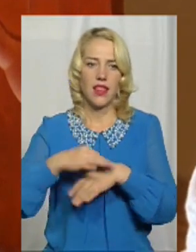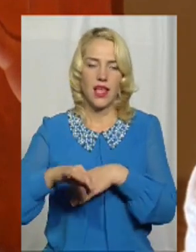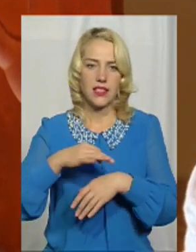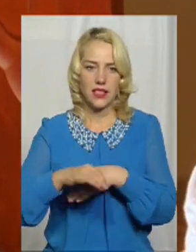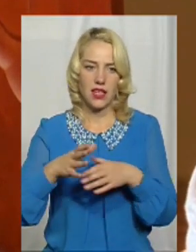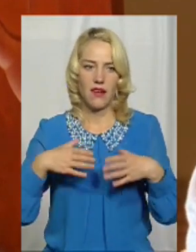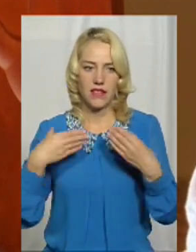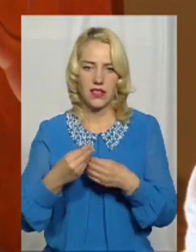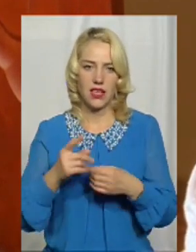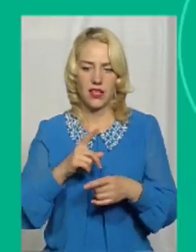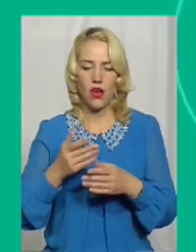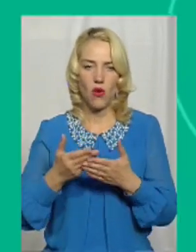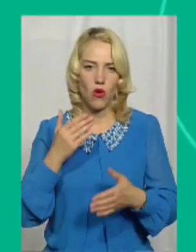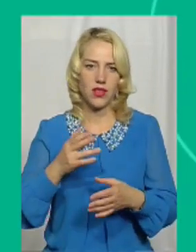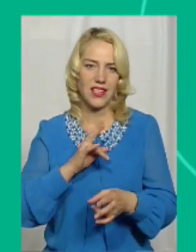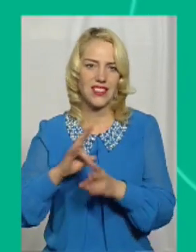тиранів.